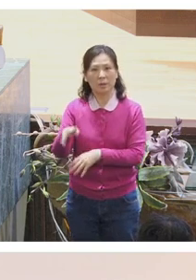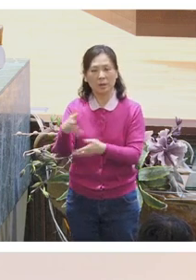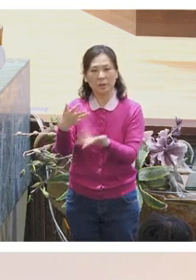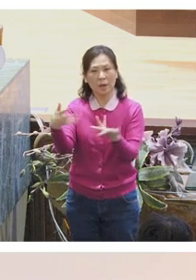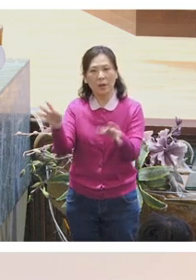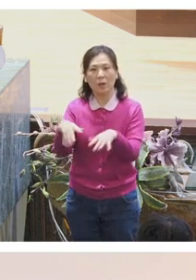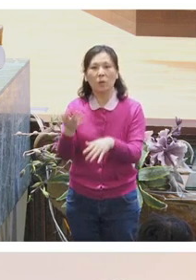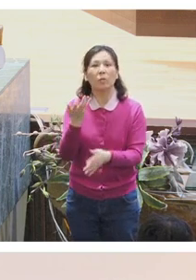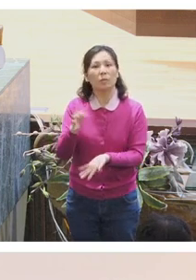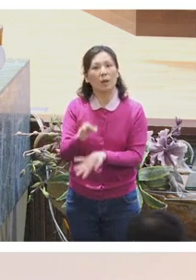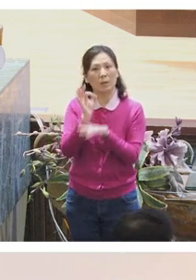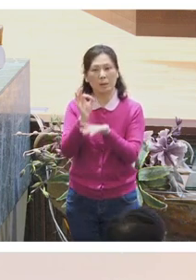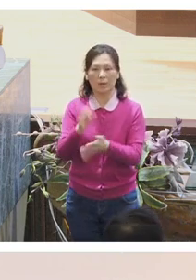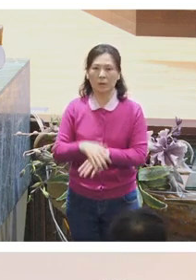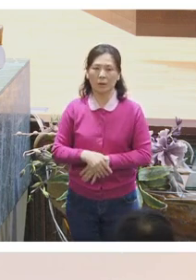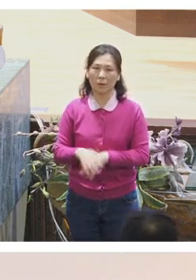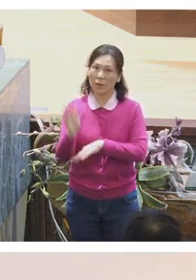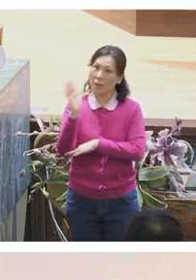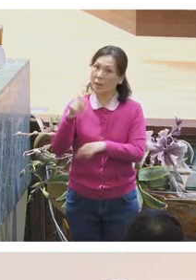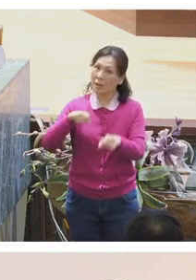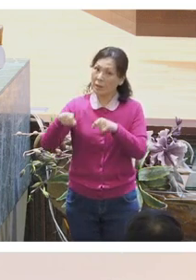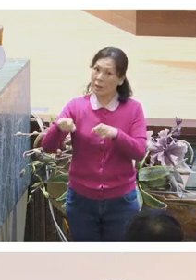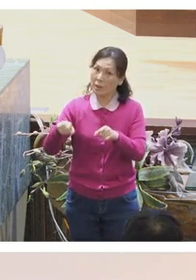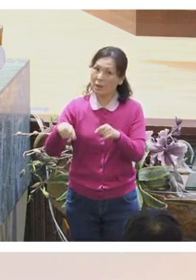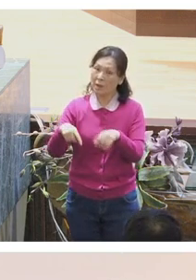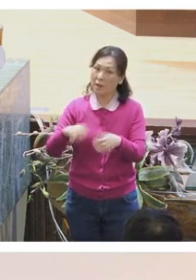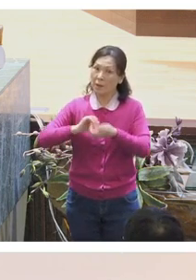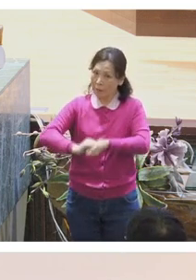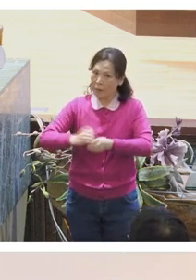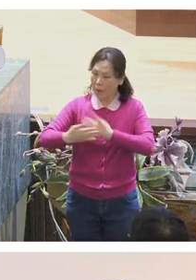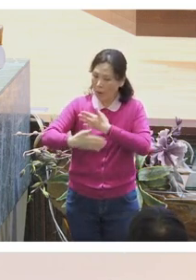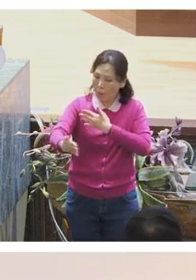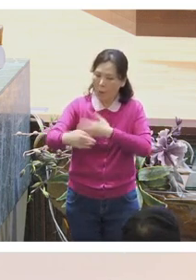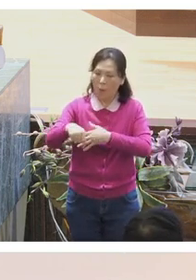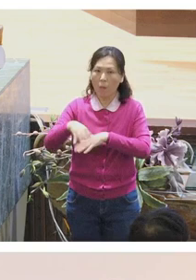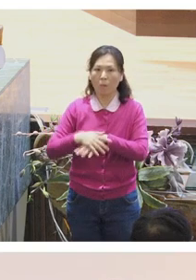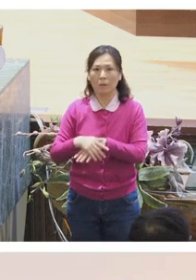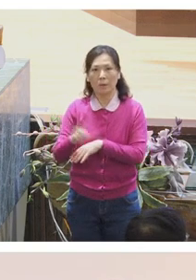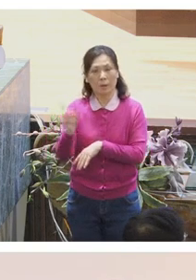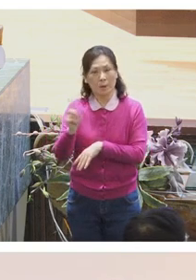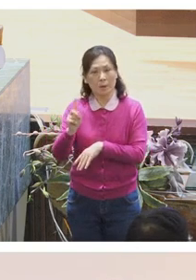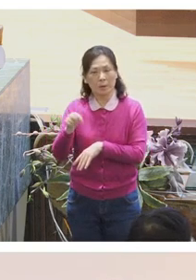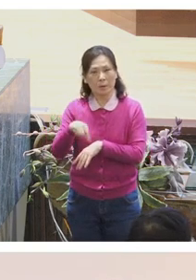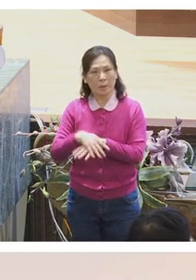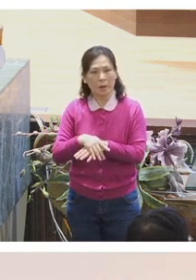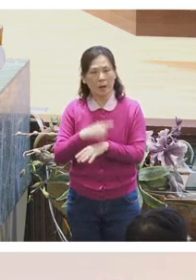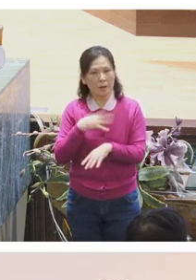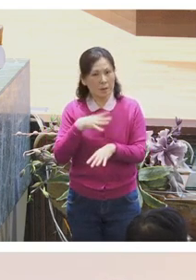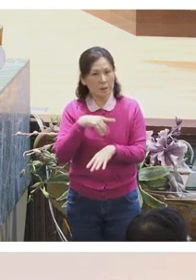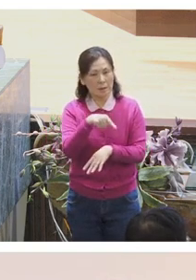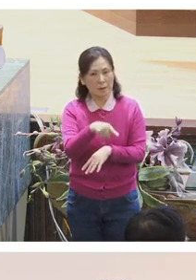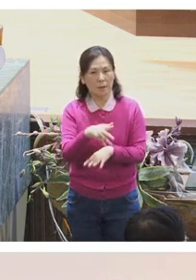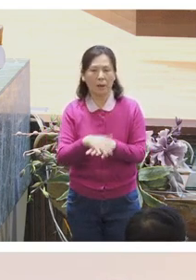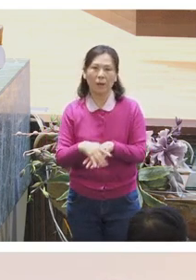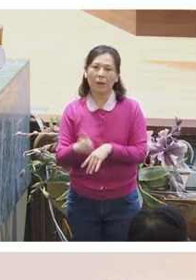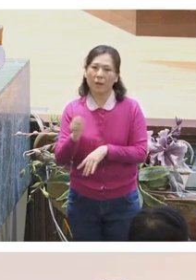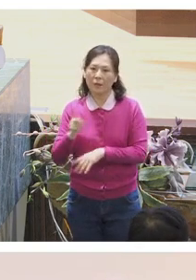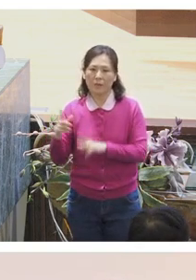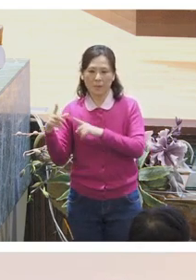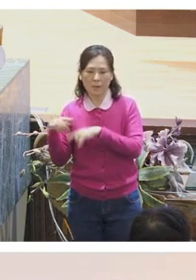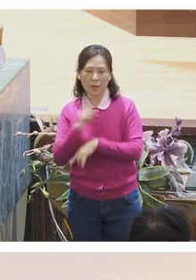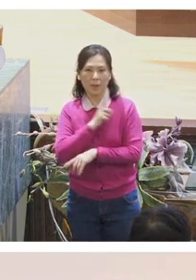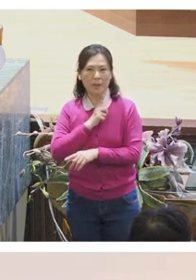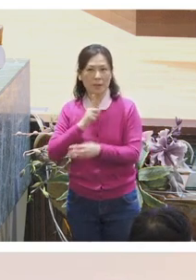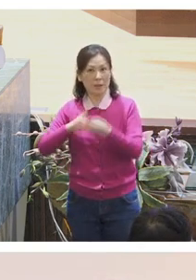刚提到的，就是在这个政策形成过程中，他怎么样去理解怎么样去主动的去